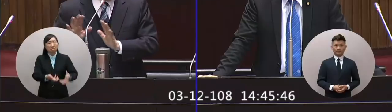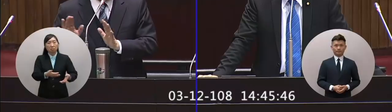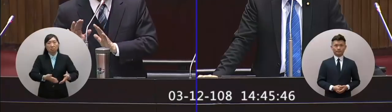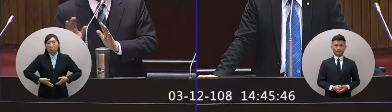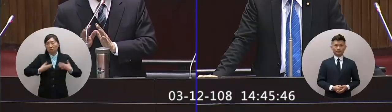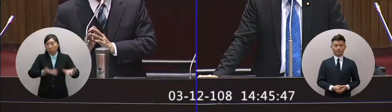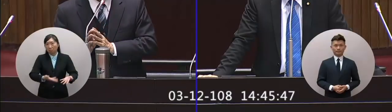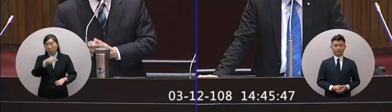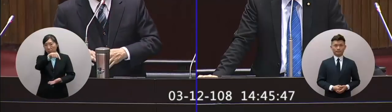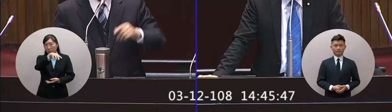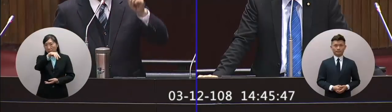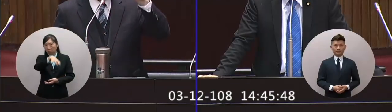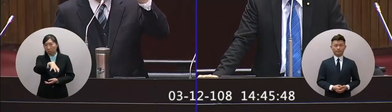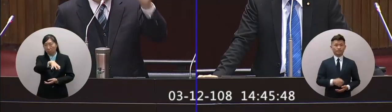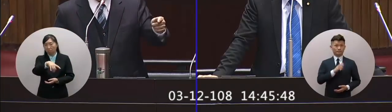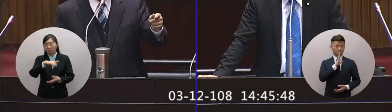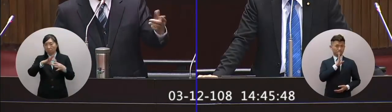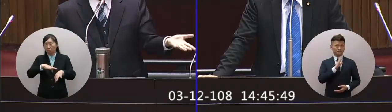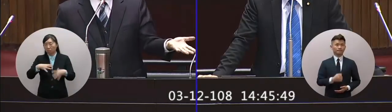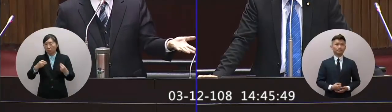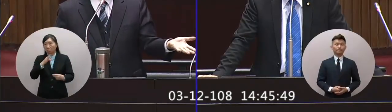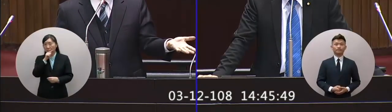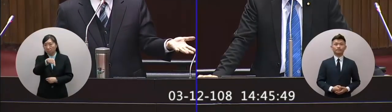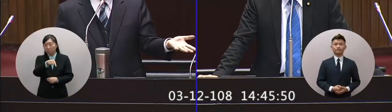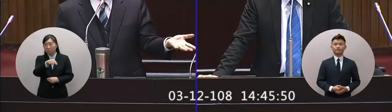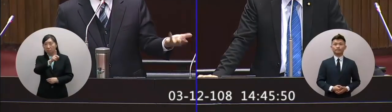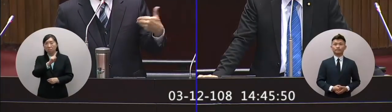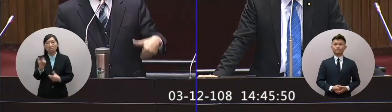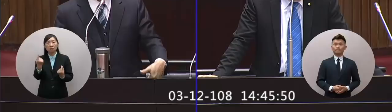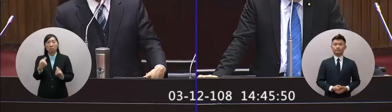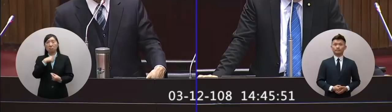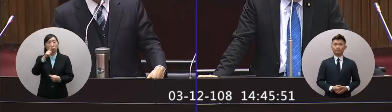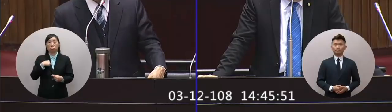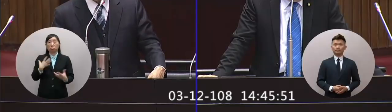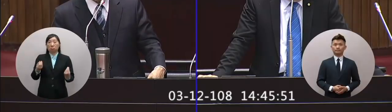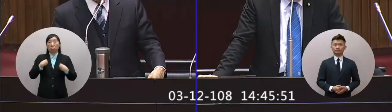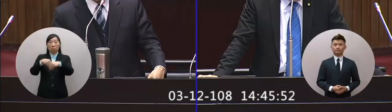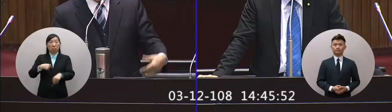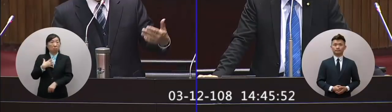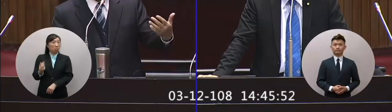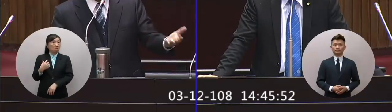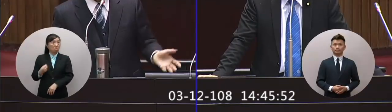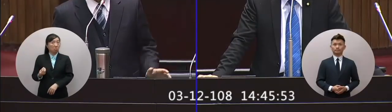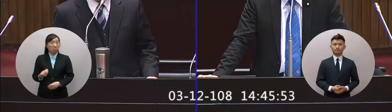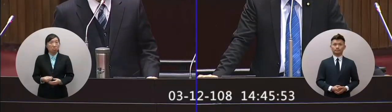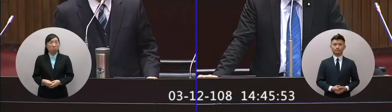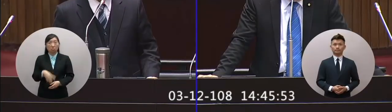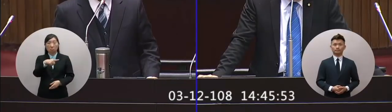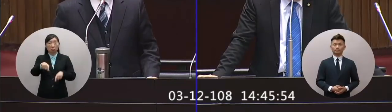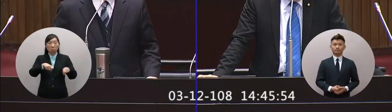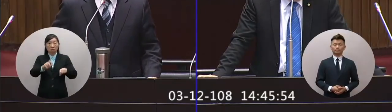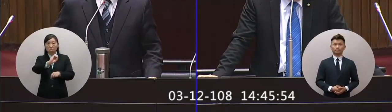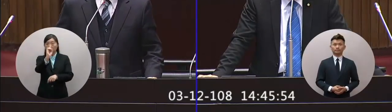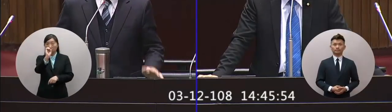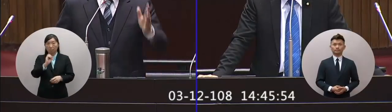我还没有确认呐、啊、哈、哦，说那边也否认说根本没有这种事，他们也没有这个打算。